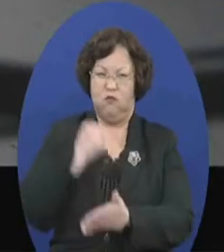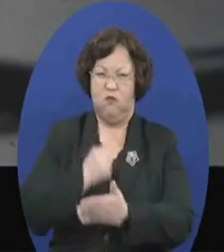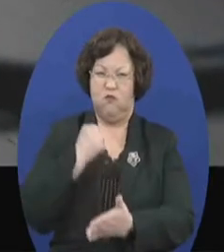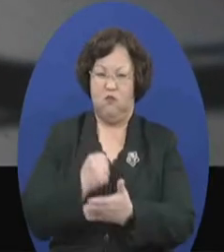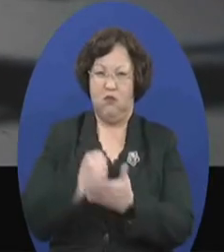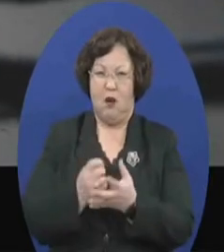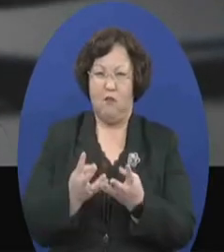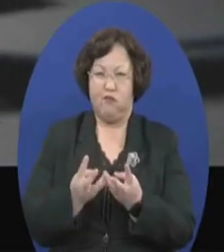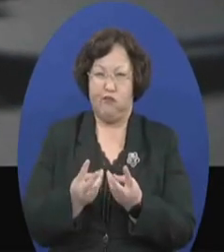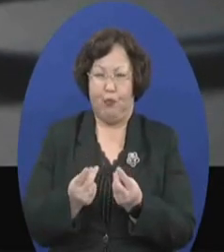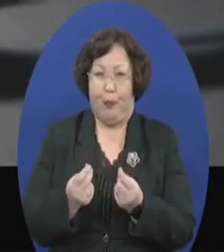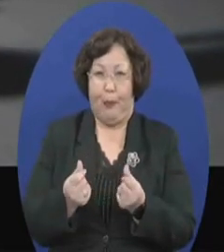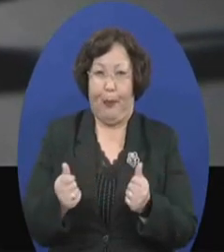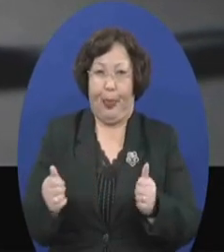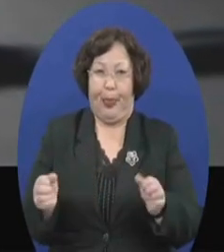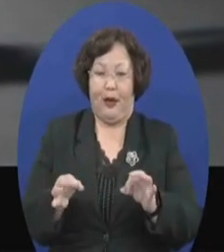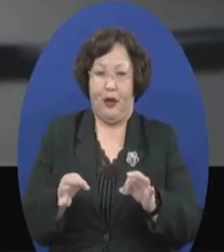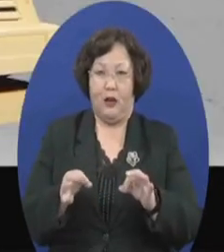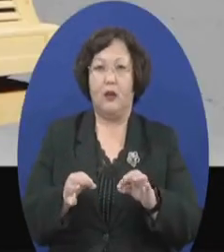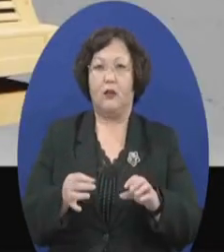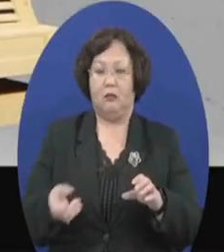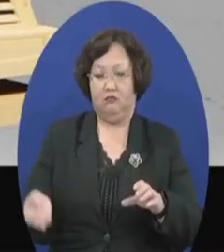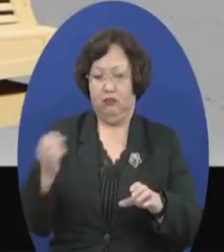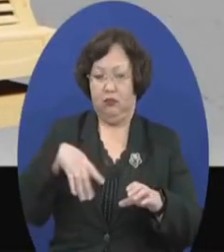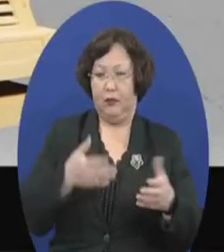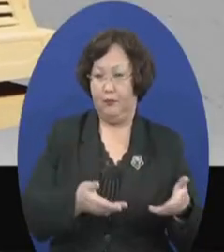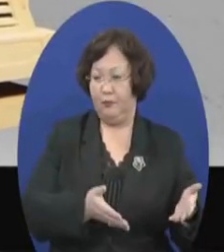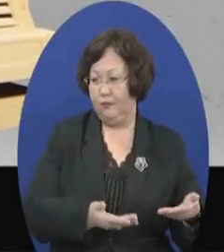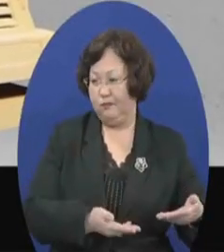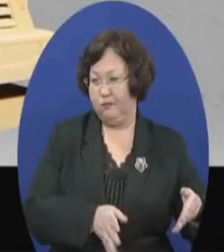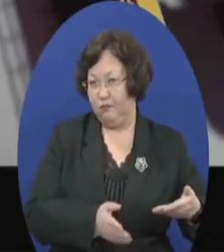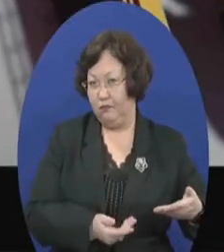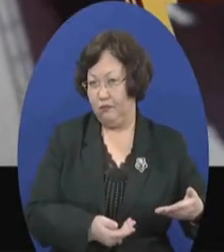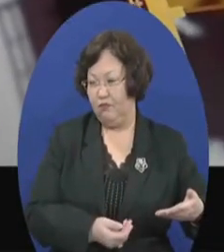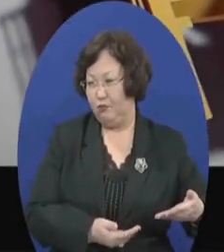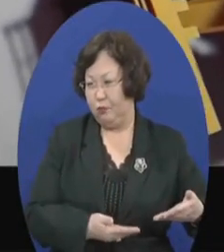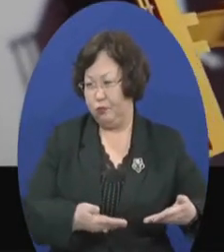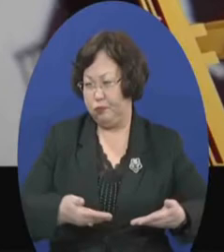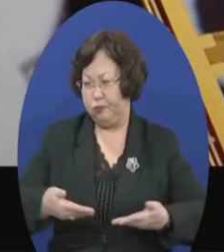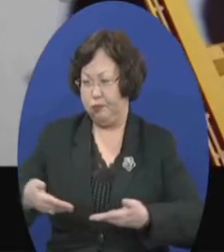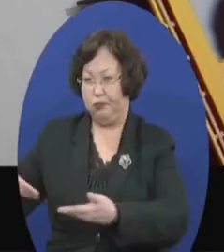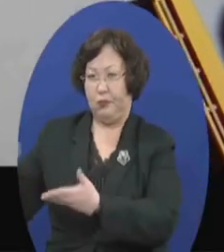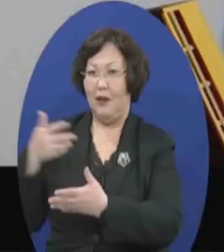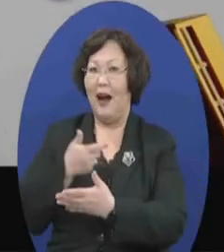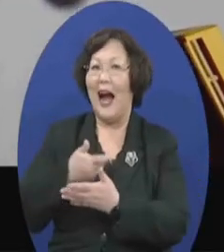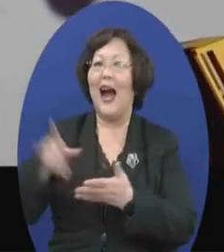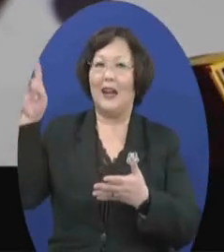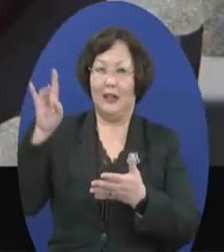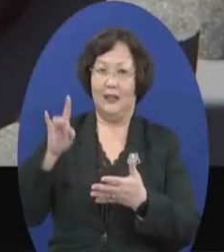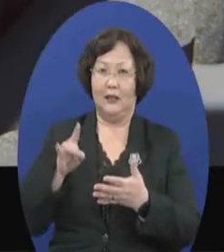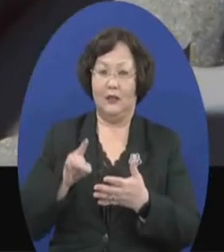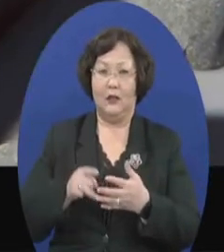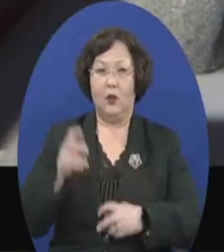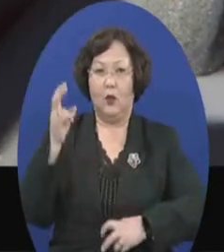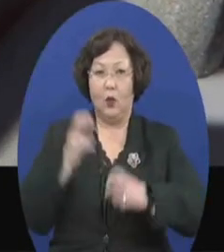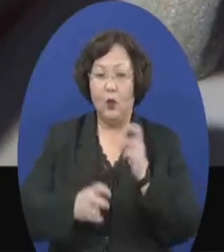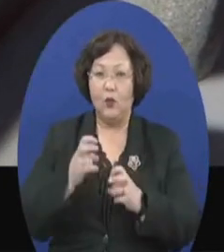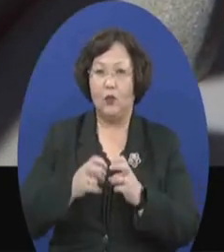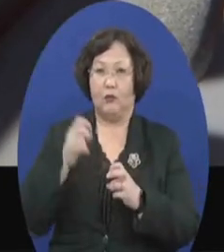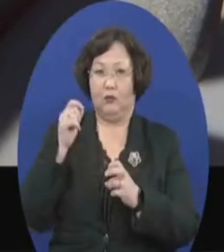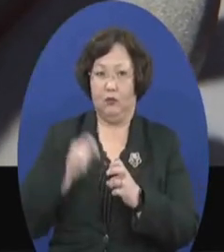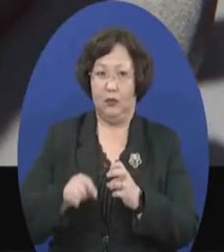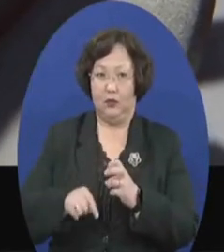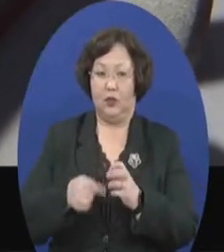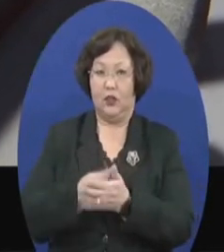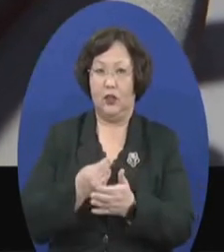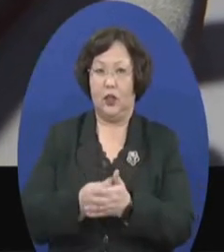мөн туузан дамжуургаар дамжуулж газрын гадарглуу гаргах юм. За мөн газар доор одоо энэ зөвхөн үйлдвэрлэлийн хэсэг нь